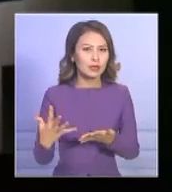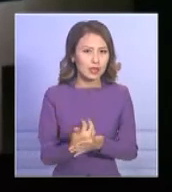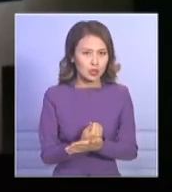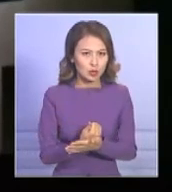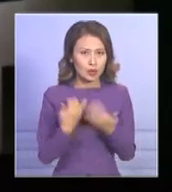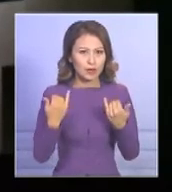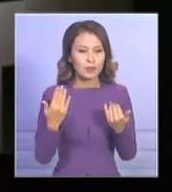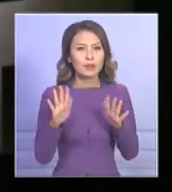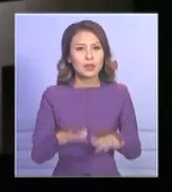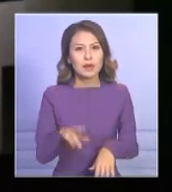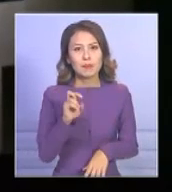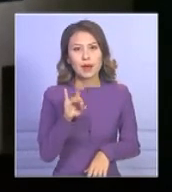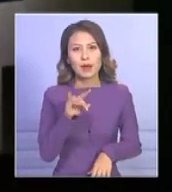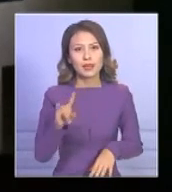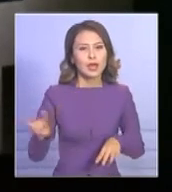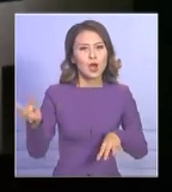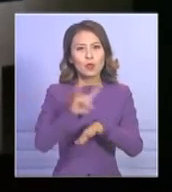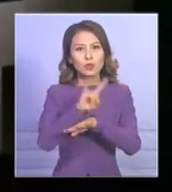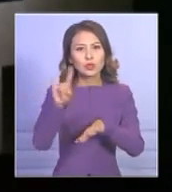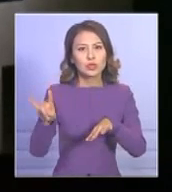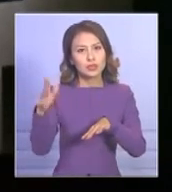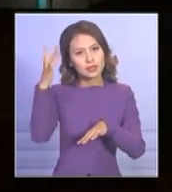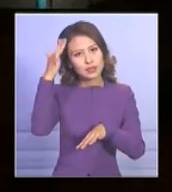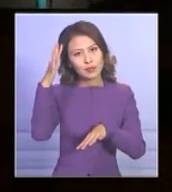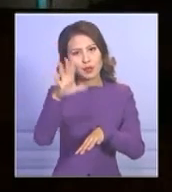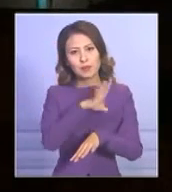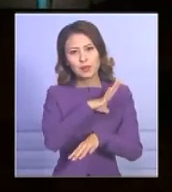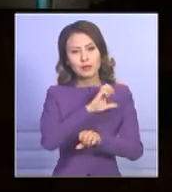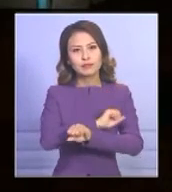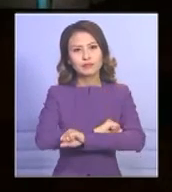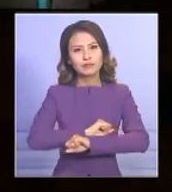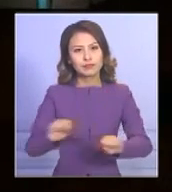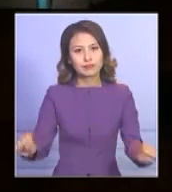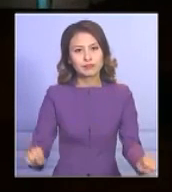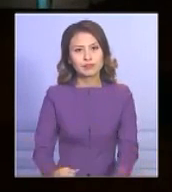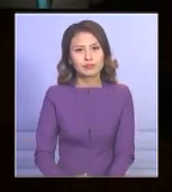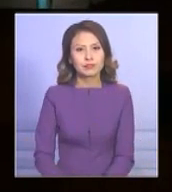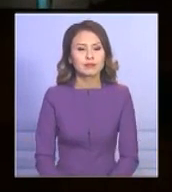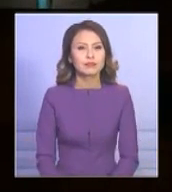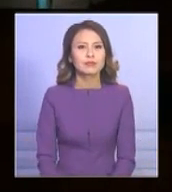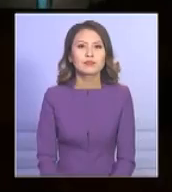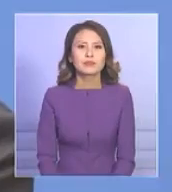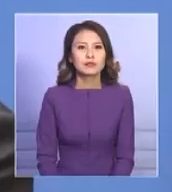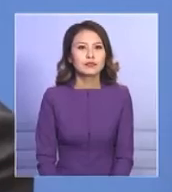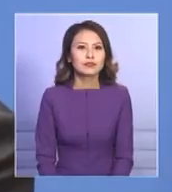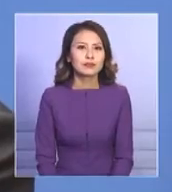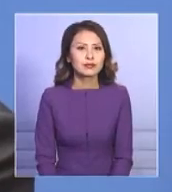сақшыларының болжауынша ол Берлин әуежайларының бірінде жарылыс ұйымдастырмақ болған.